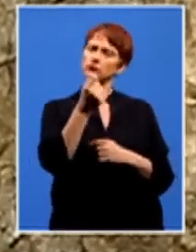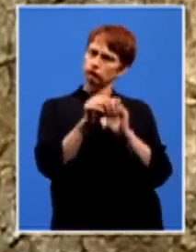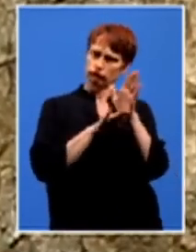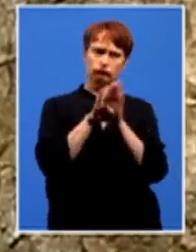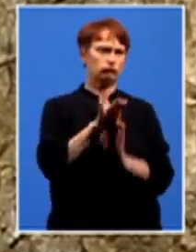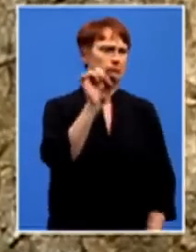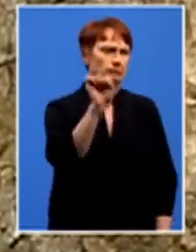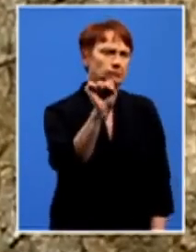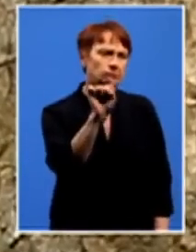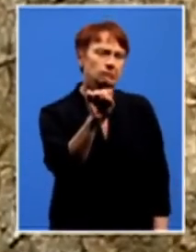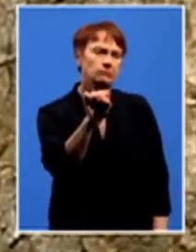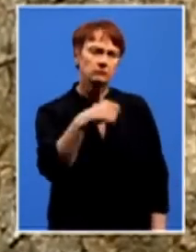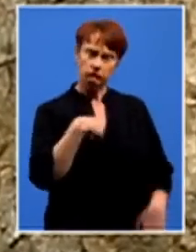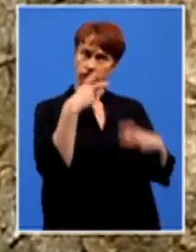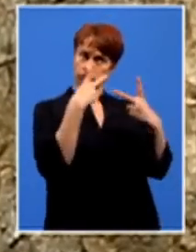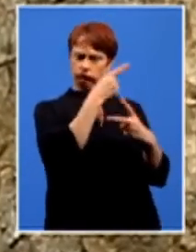wowo lowu nga na n'wina.